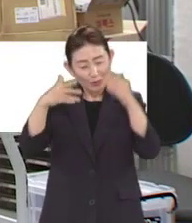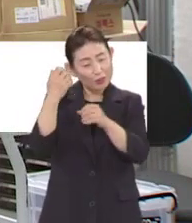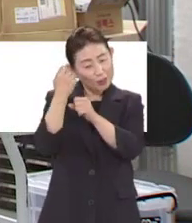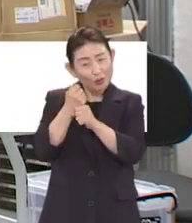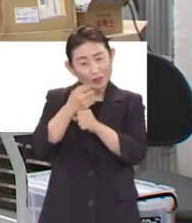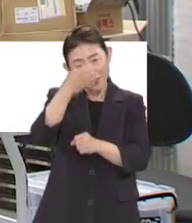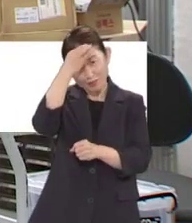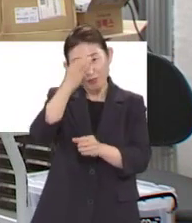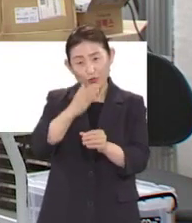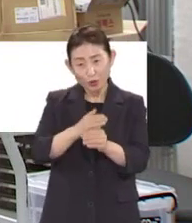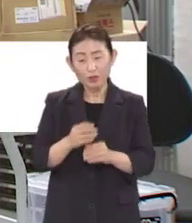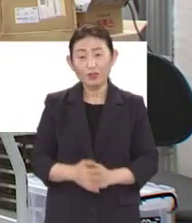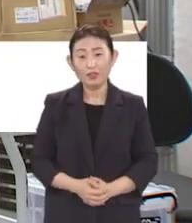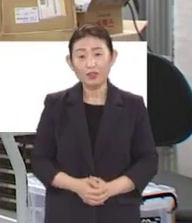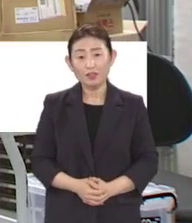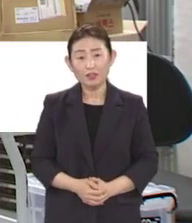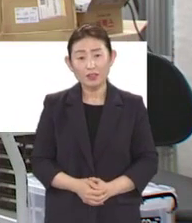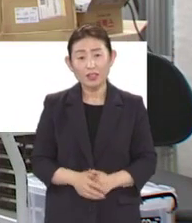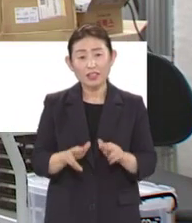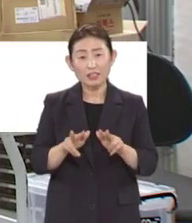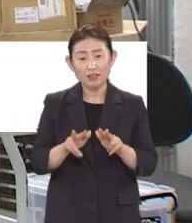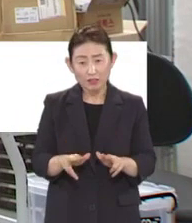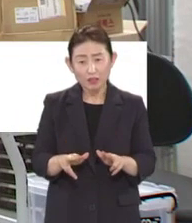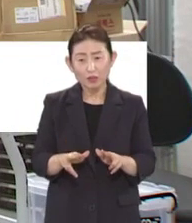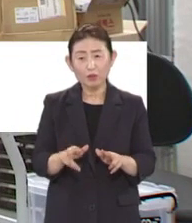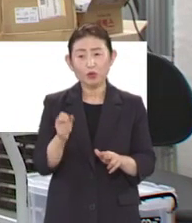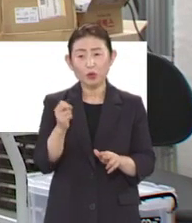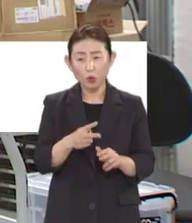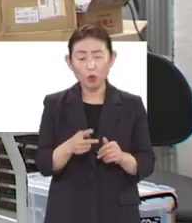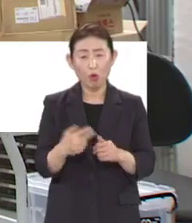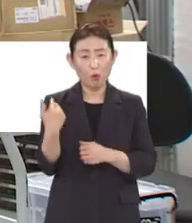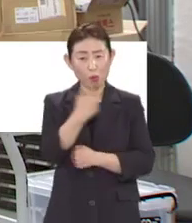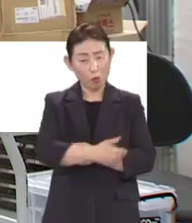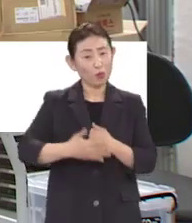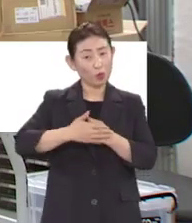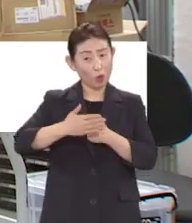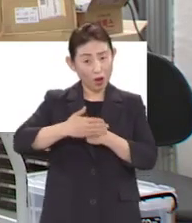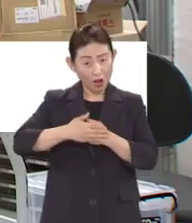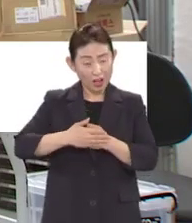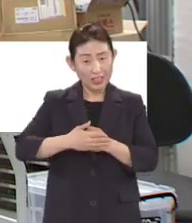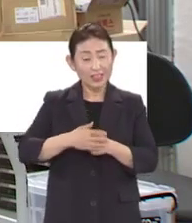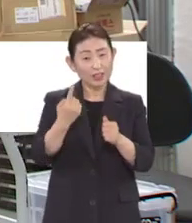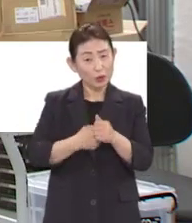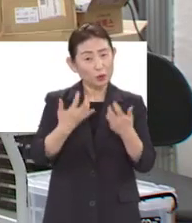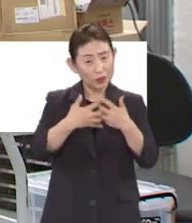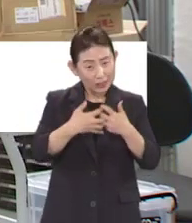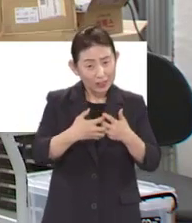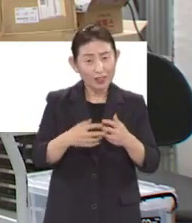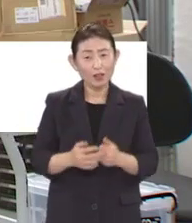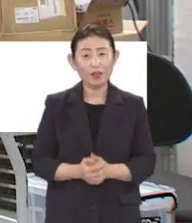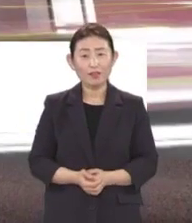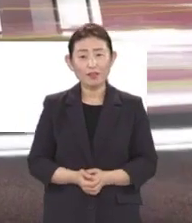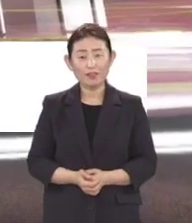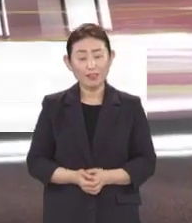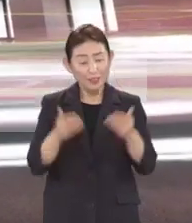위해서 비정형 환경에서 사용될 수 있는 로봇 기술, 그리고 신체 기능을 보조해 줄 수 있는 로봇 기술에 집중해서 연구하고